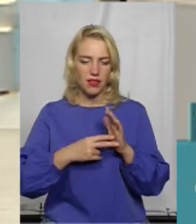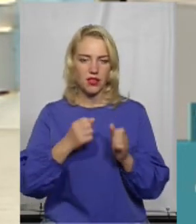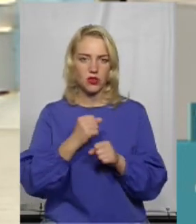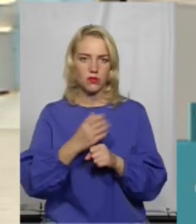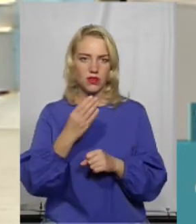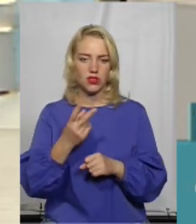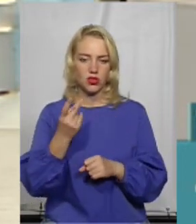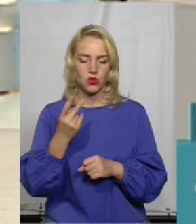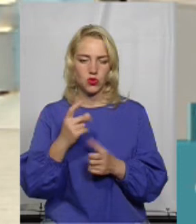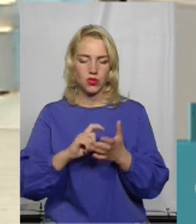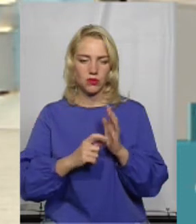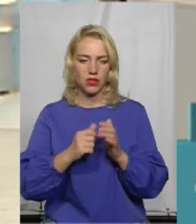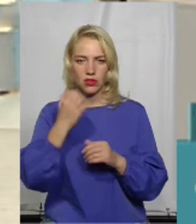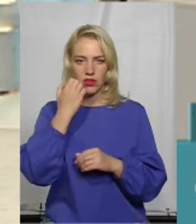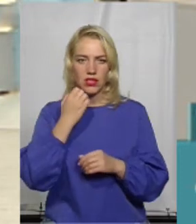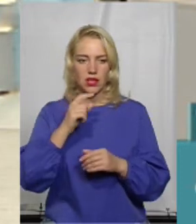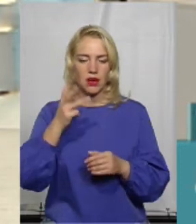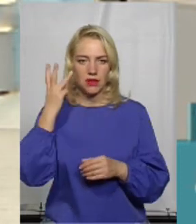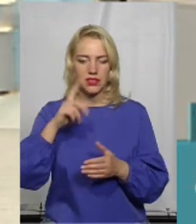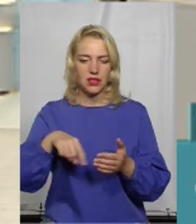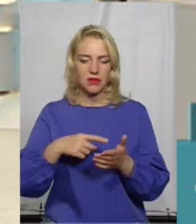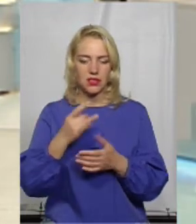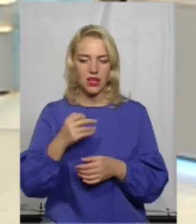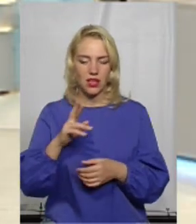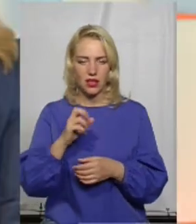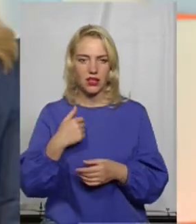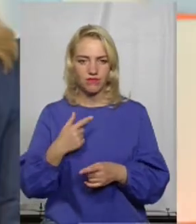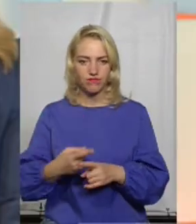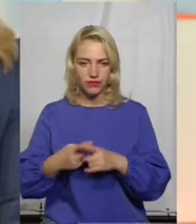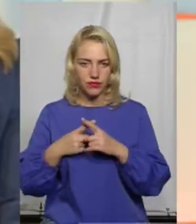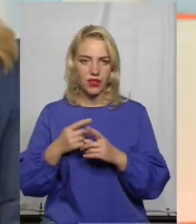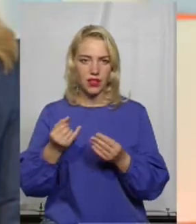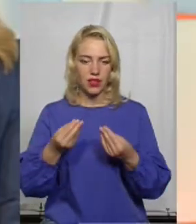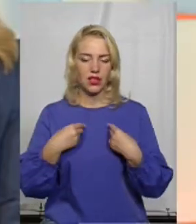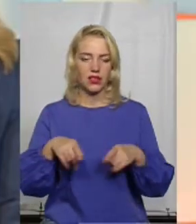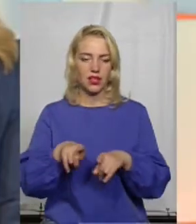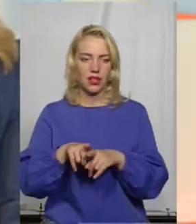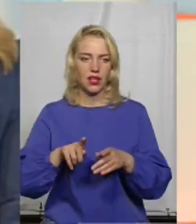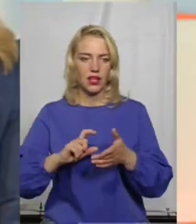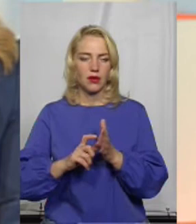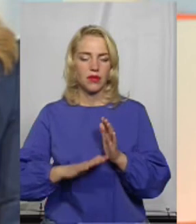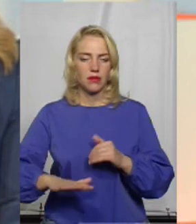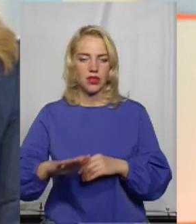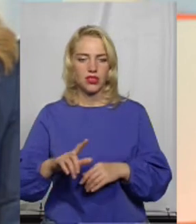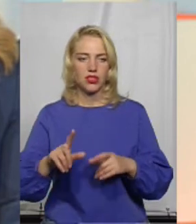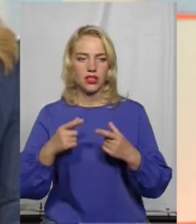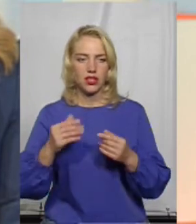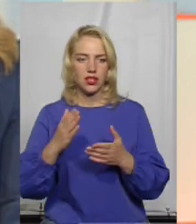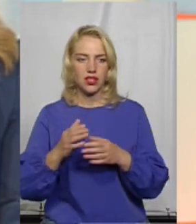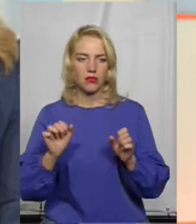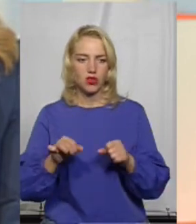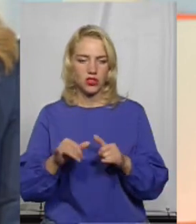Дякуючи Хмельницькій міській раді, вони направда пішли нам на зустрічі, надали таке приміщення, яке дає можливість